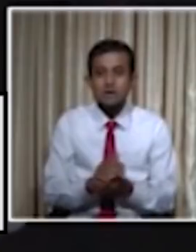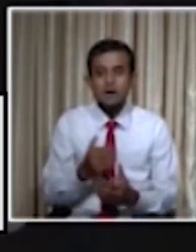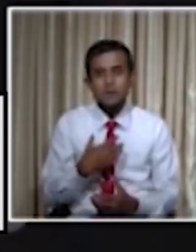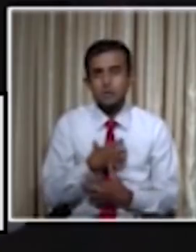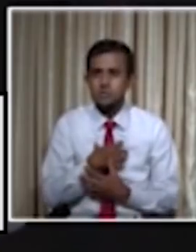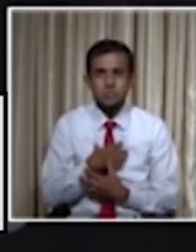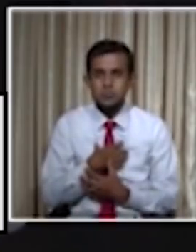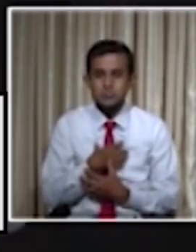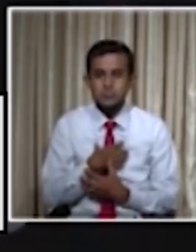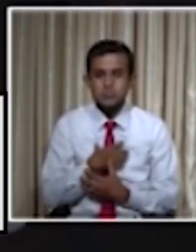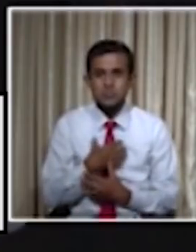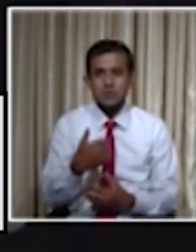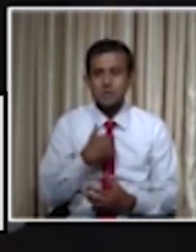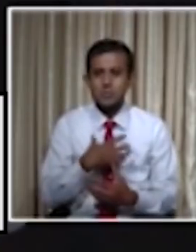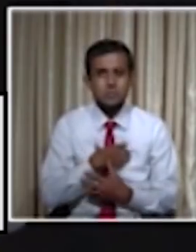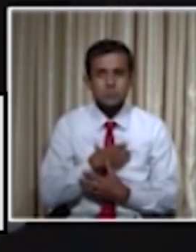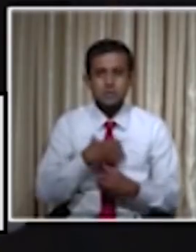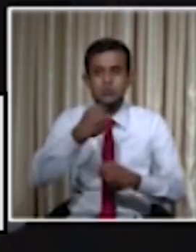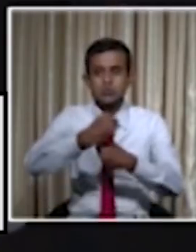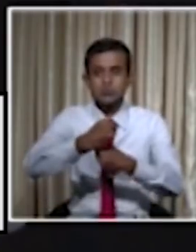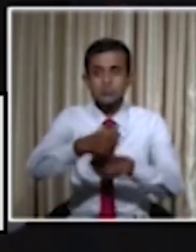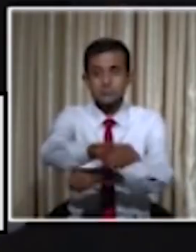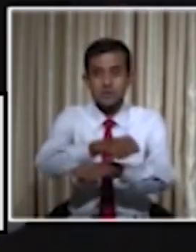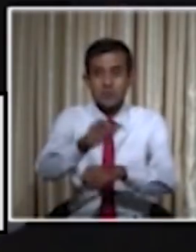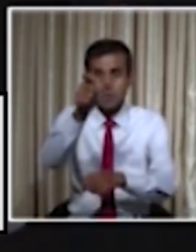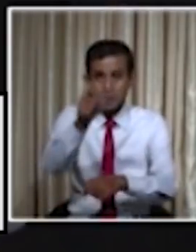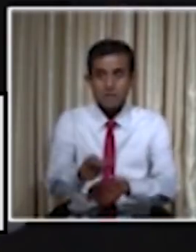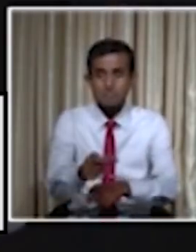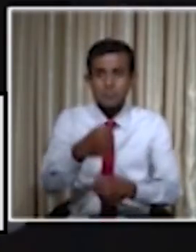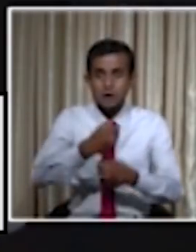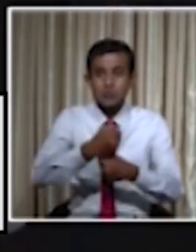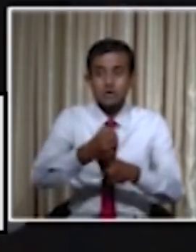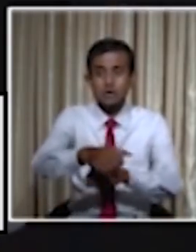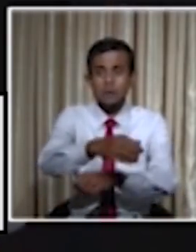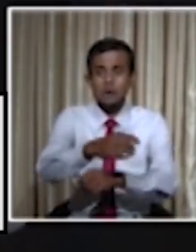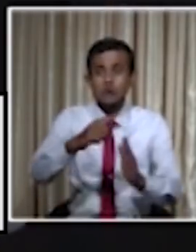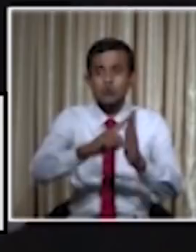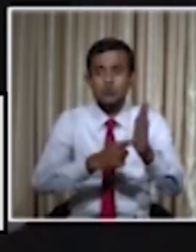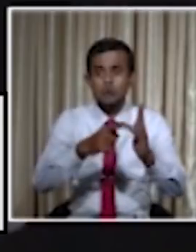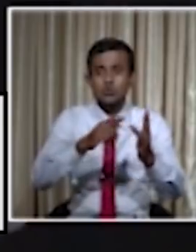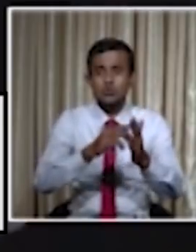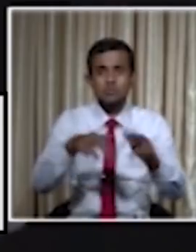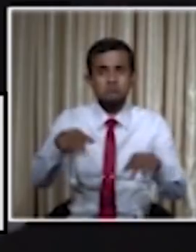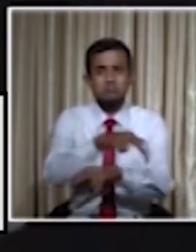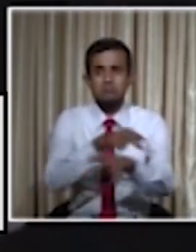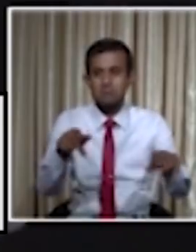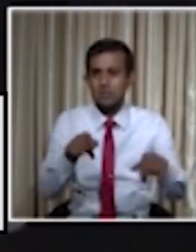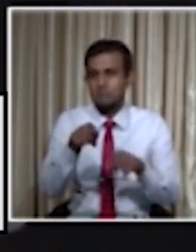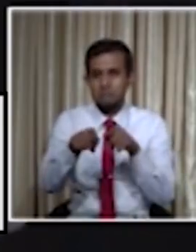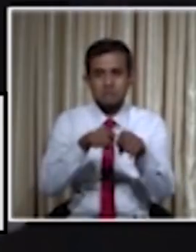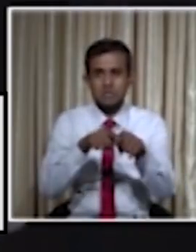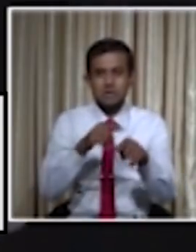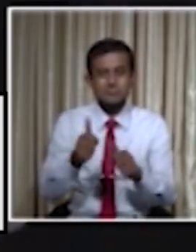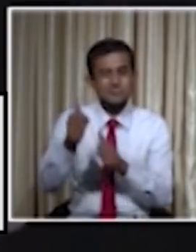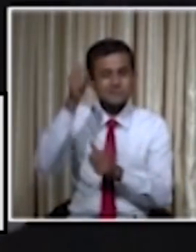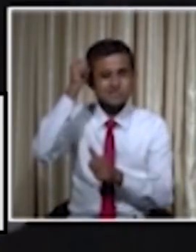කඩකාටු වෙනවා. අපි කඩකාටු වෙනවා ආණ්ඩුපක්ෂයේ සංවිධායකතුමා ආණ්ඩුපක්ෂයේ සංවිධායක ජෝස්ටන් මහත්තයා හැසිරුණු ආකාරය ගැන. අපේ